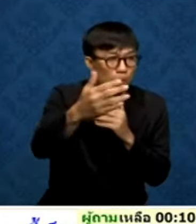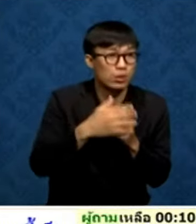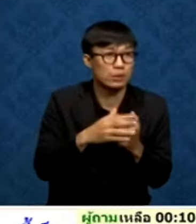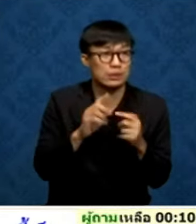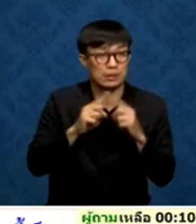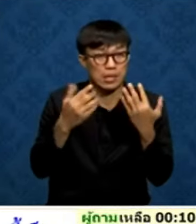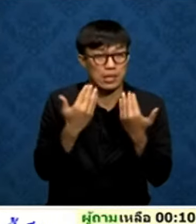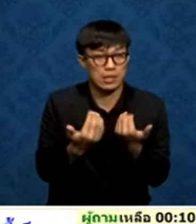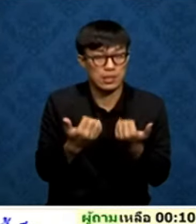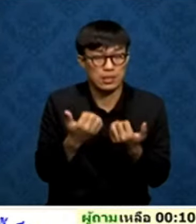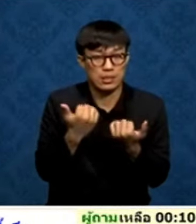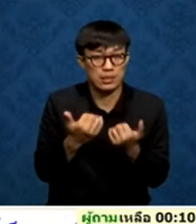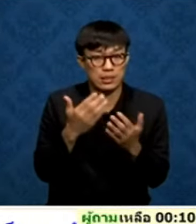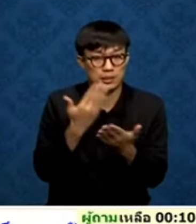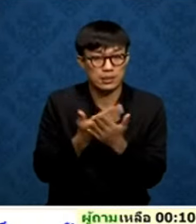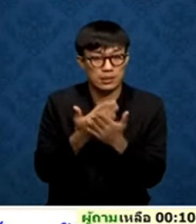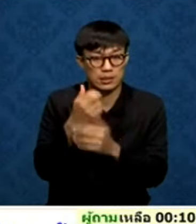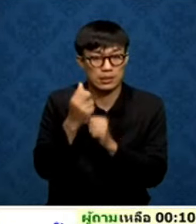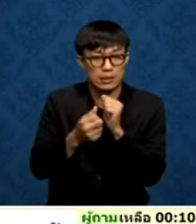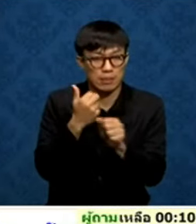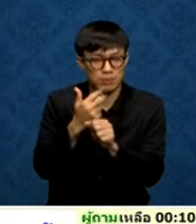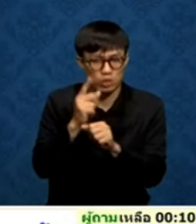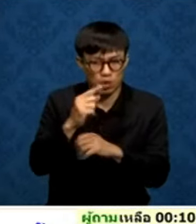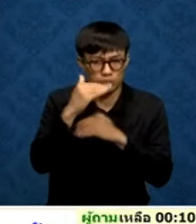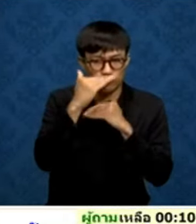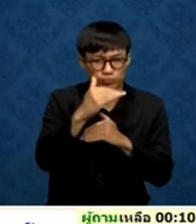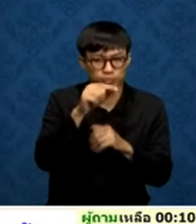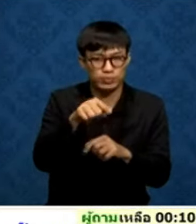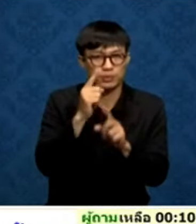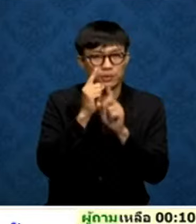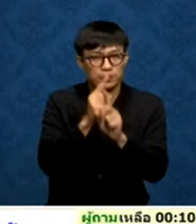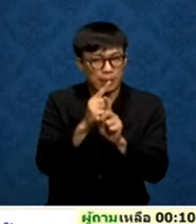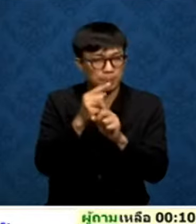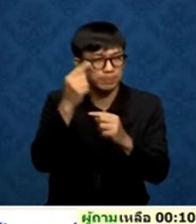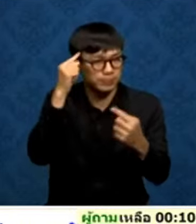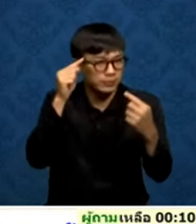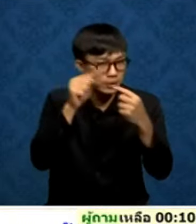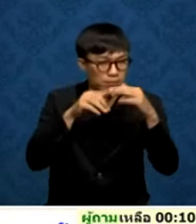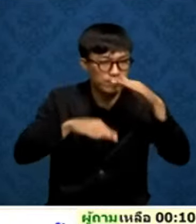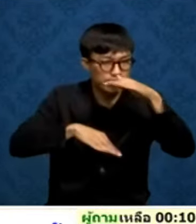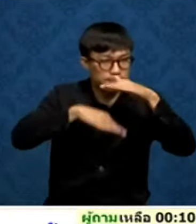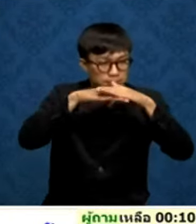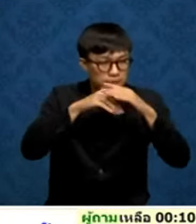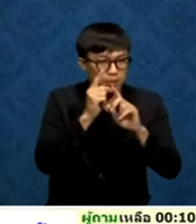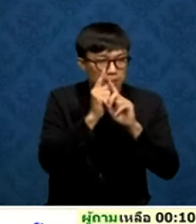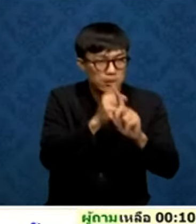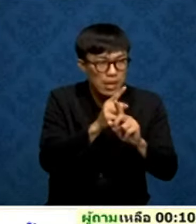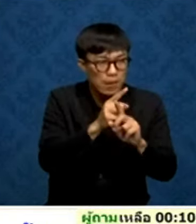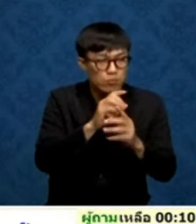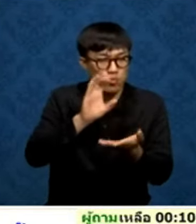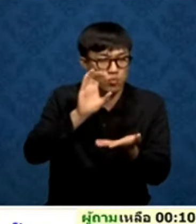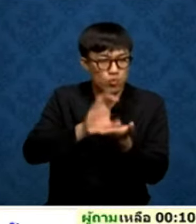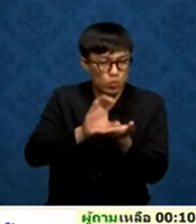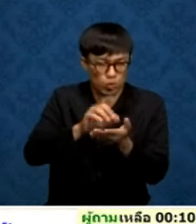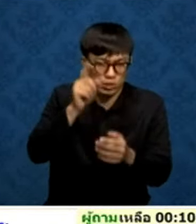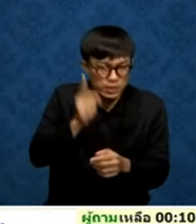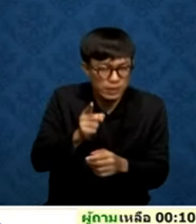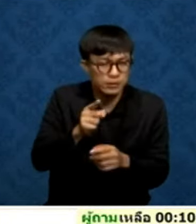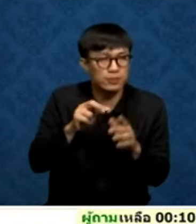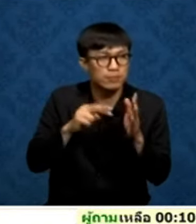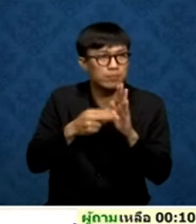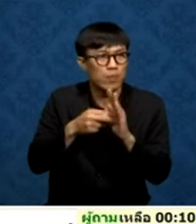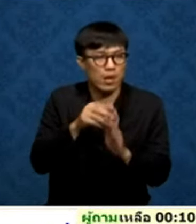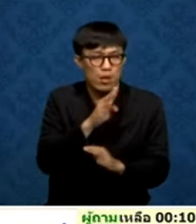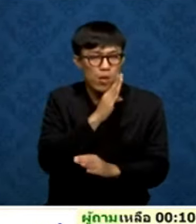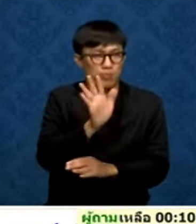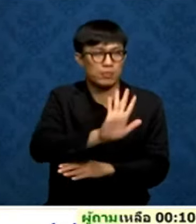าเข้ามาใน3ปีเนี่ยขอให้เข้าตามเป้าขอมีการรายงานเพื่อเราจะได้ติดตามผลว่าเมื่อมีตัวเลขการลงทุนแล้วมีการลงทุนจริงนะครับ